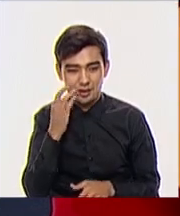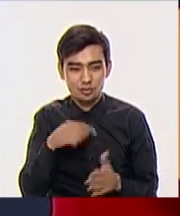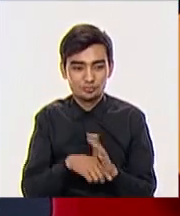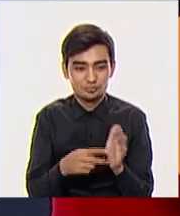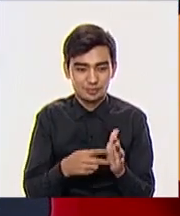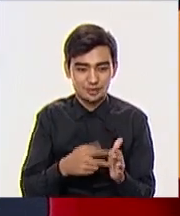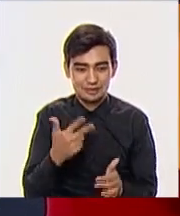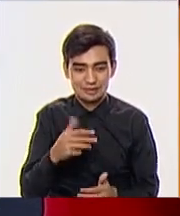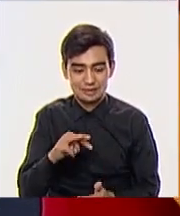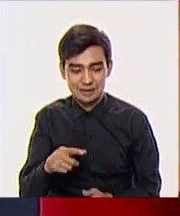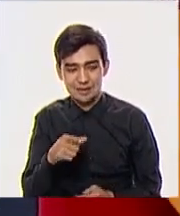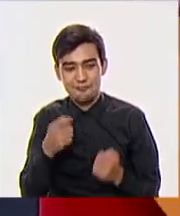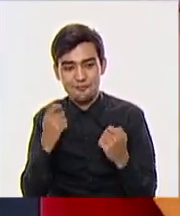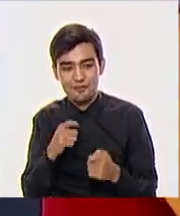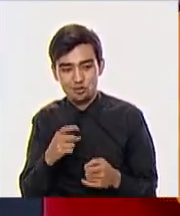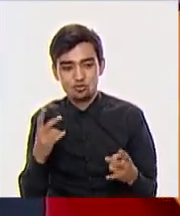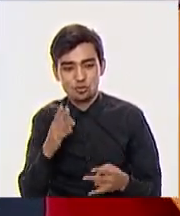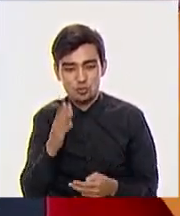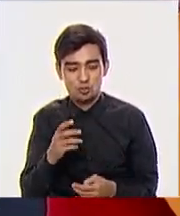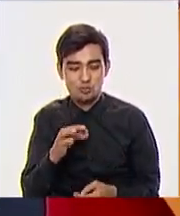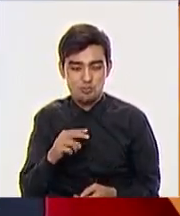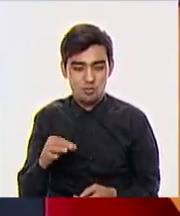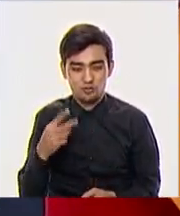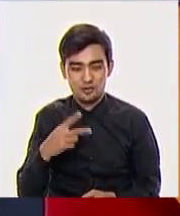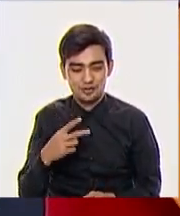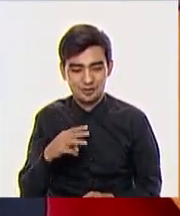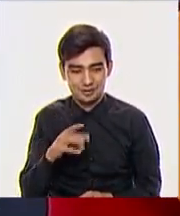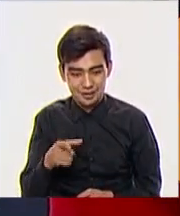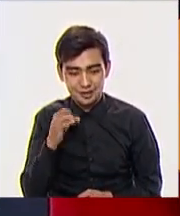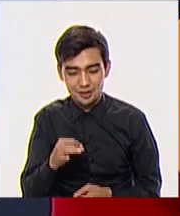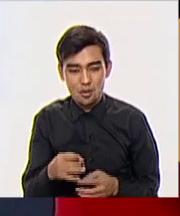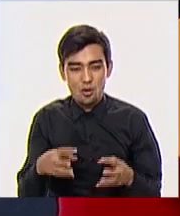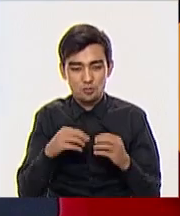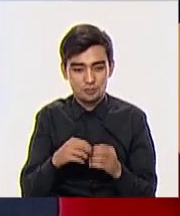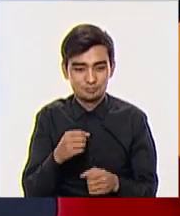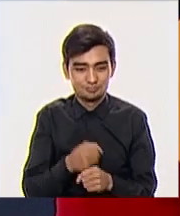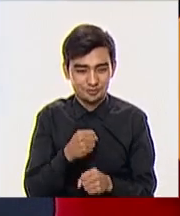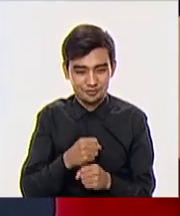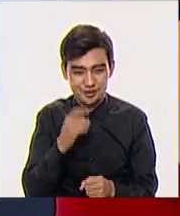выше 30 тенге, а продавать его вынуждены по 20. Объемы производства